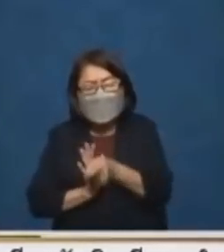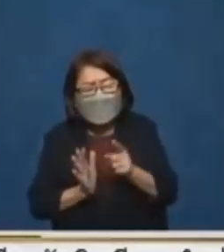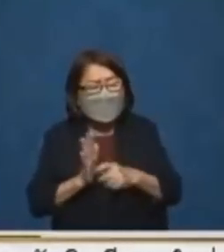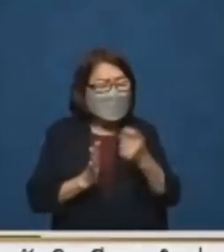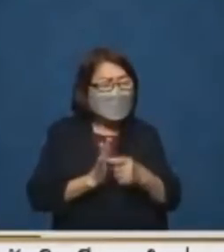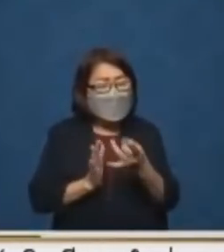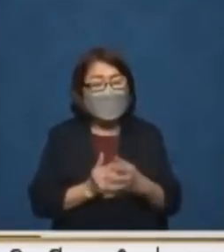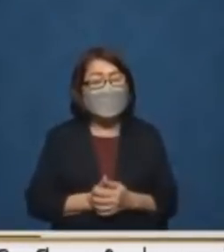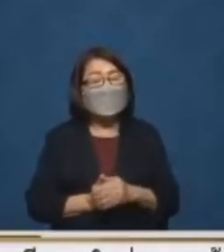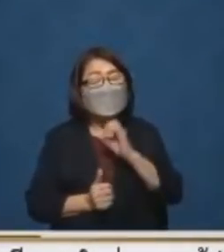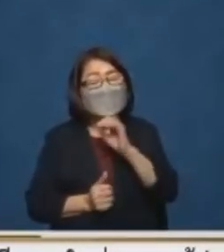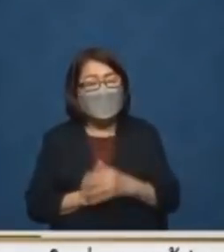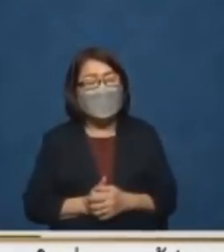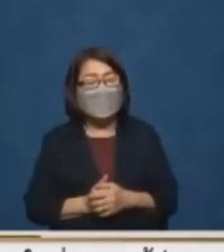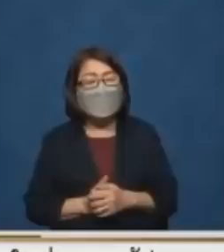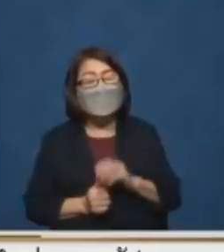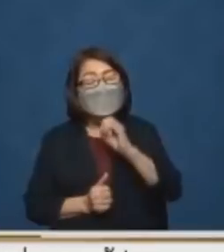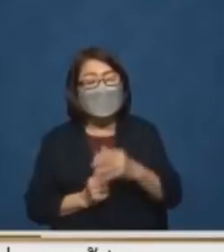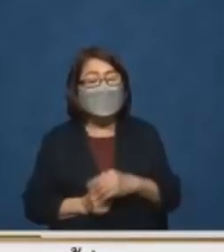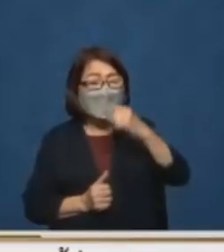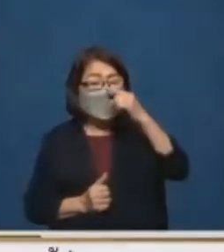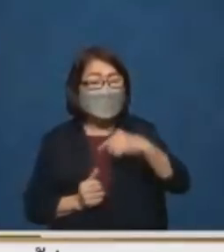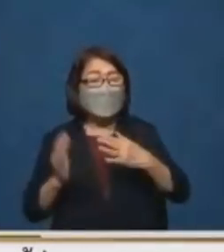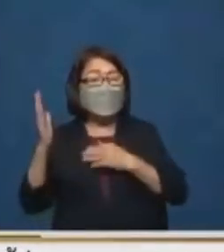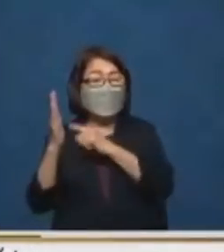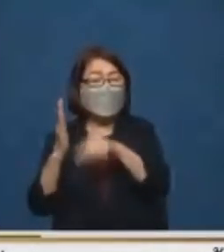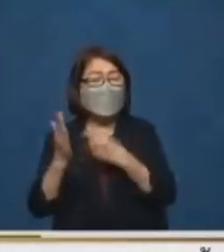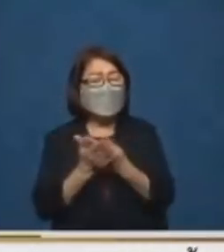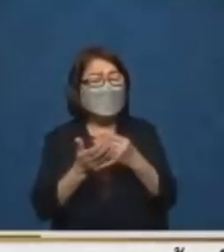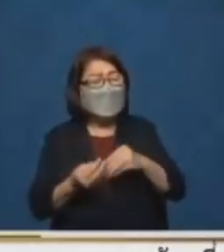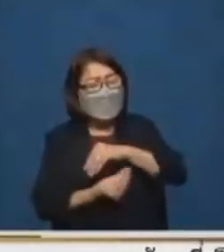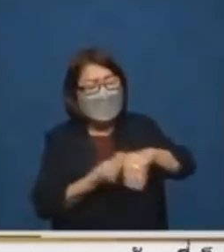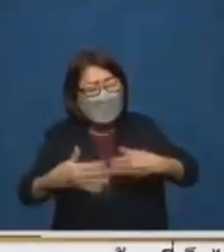ไม่วาจะเป็หาว่าประเทศไทยเป็ประเทศทมีรายได้ป่านกลาง